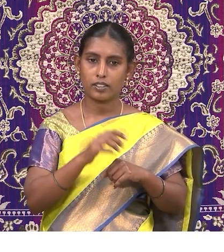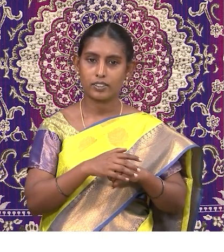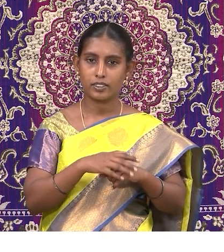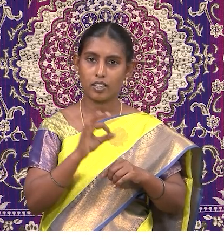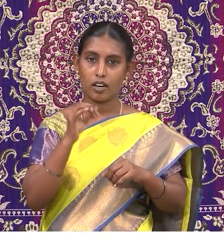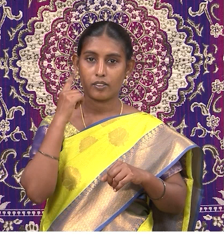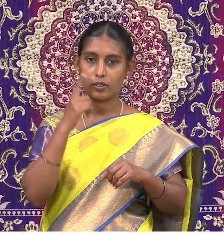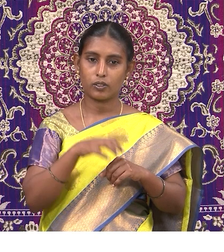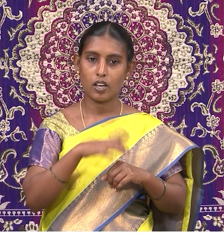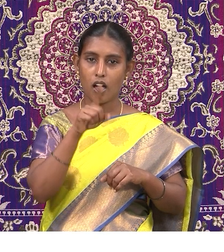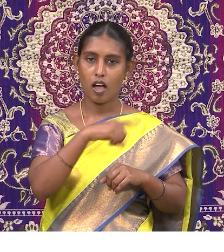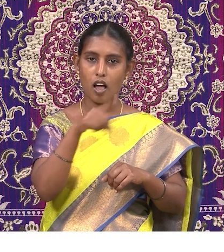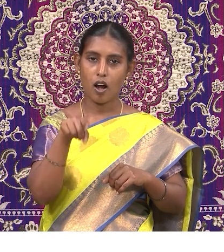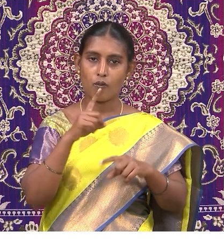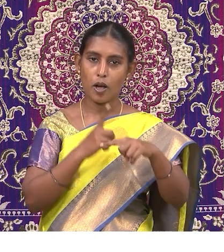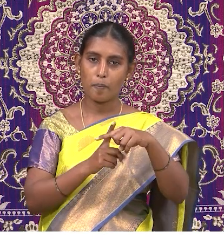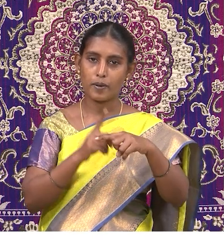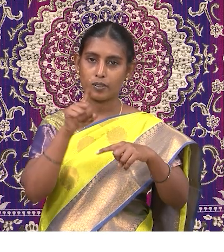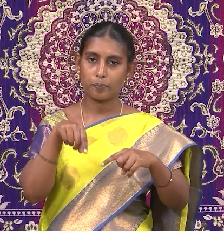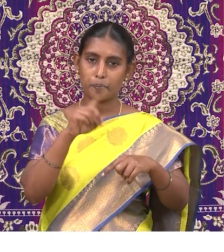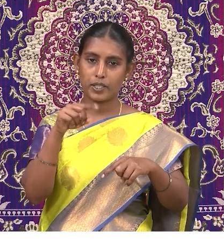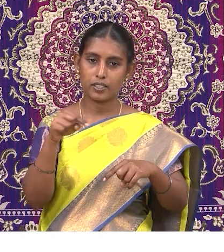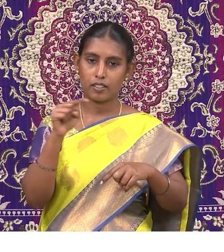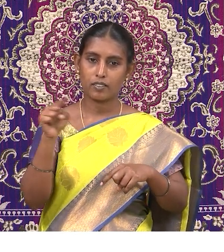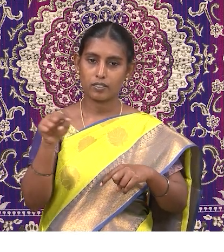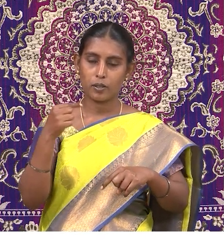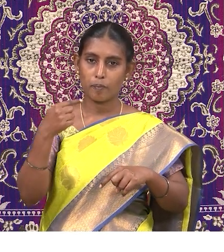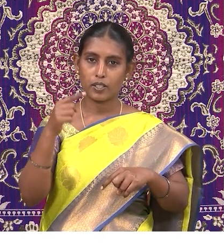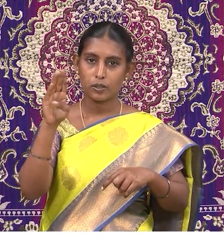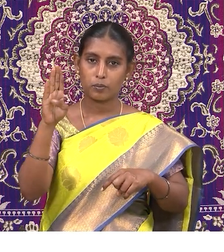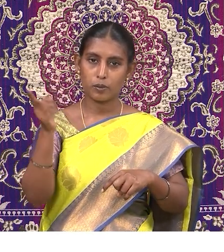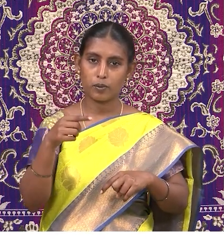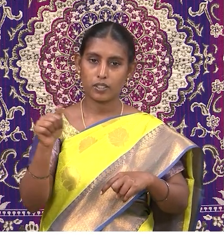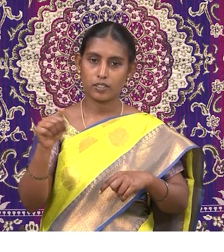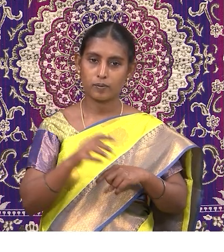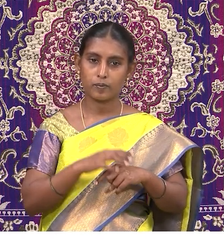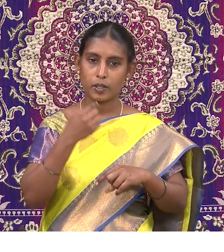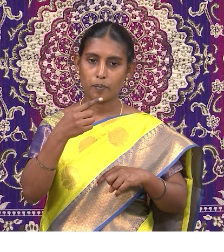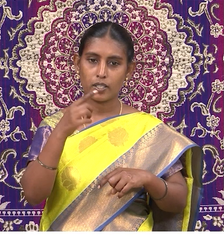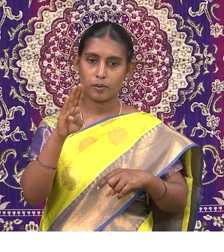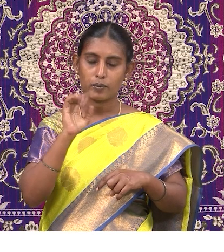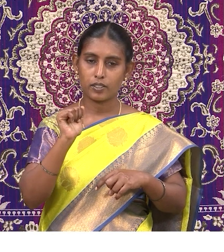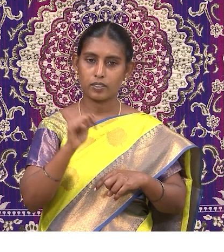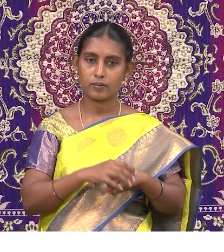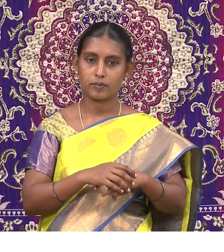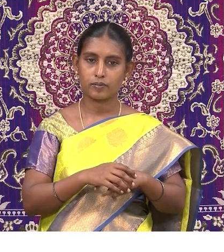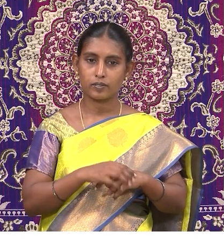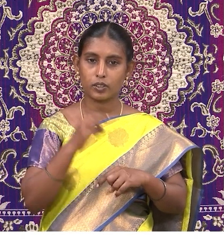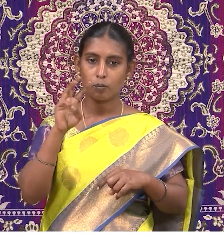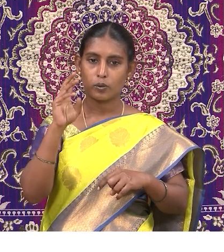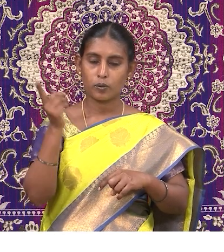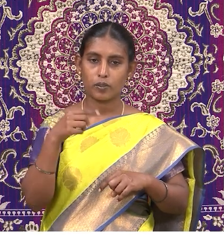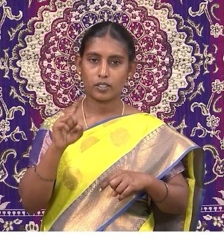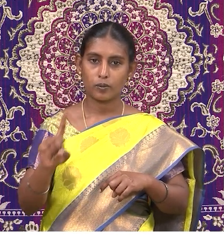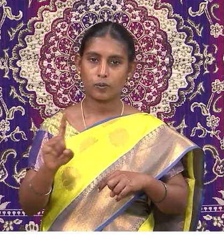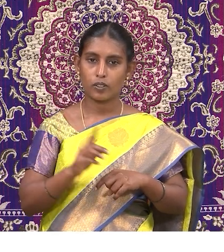சொல்லுவீங்க? ஆல்ஃபா ப்ளஸ் பீட்டா கண்டுபிடிக்கணும். என்ன? மைனஸ் பி பை ஏ. அப்போது மைனஸ் பி என்ன உங்களுக்கு? த்ரீ. ஏ வந்து